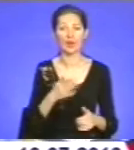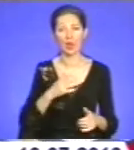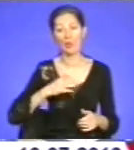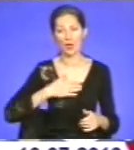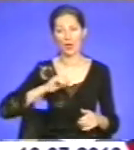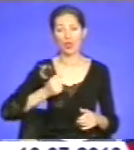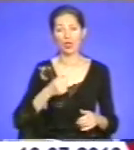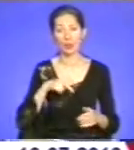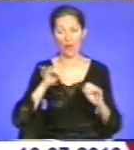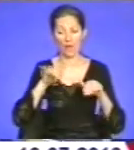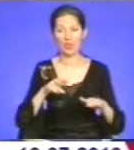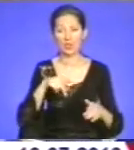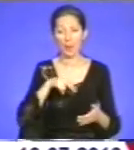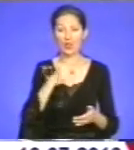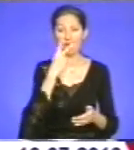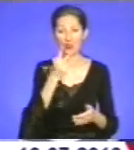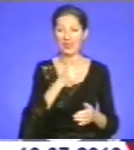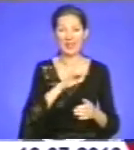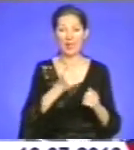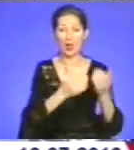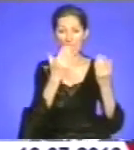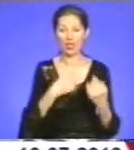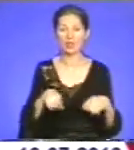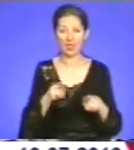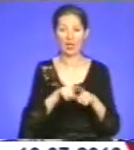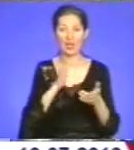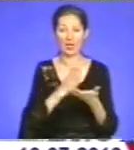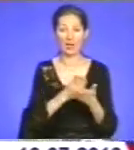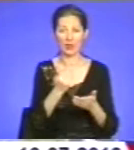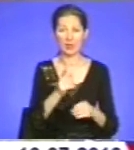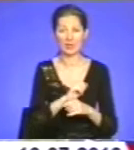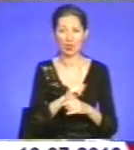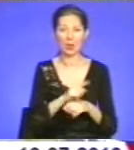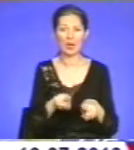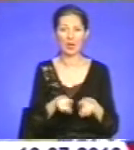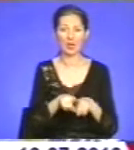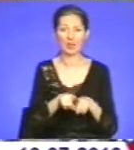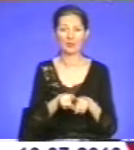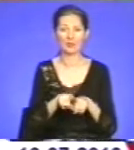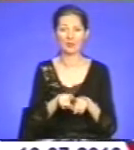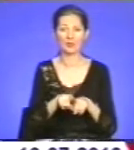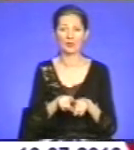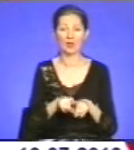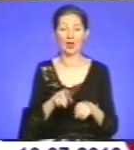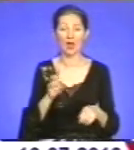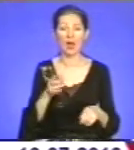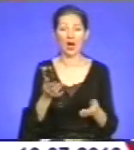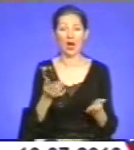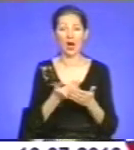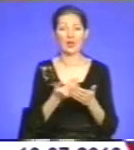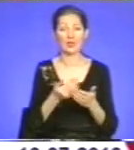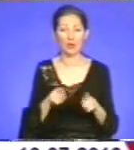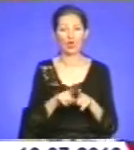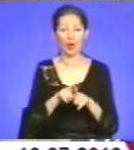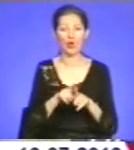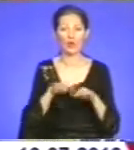прийти подивитися, не кожен день таке відбувається в нас. Ви з Тернополя? Так. На подібних дійствах десь були в Україні таких